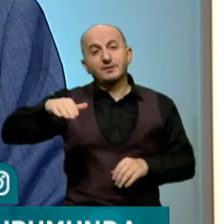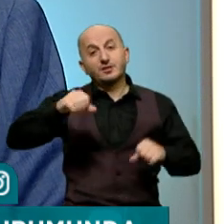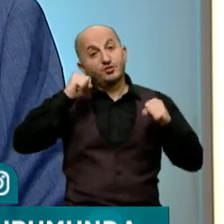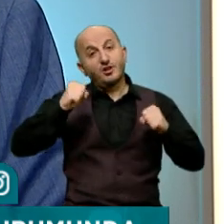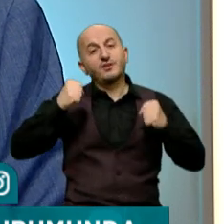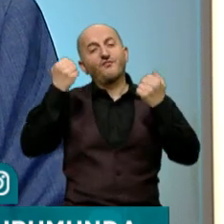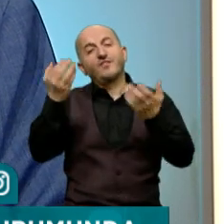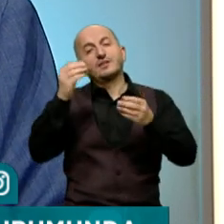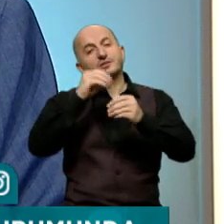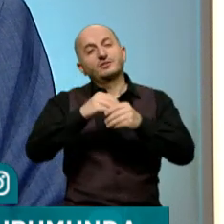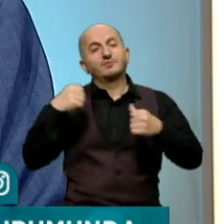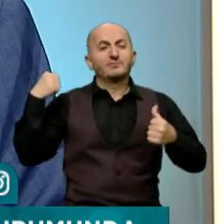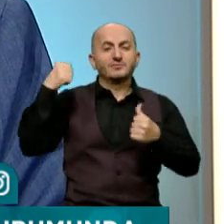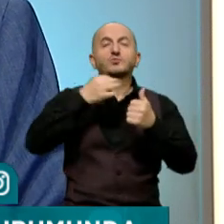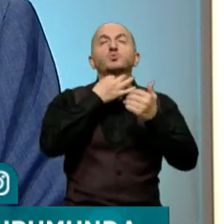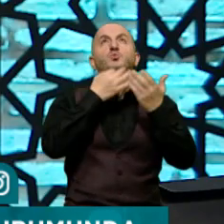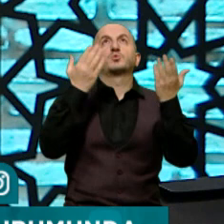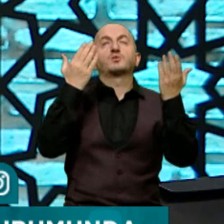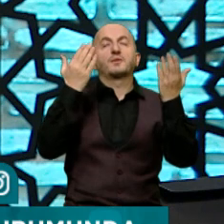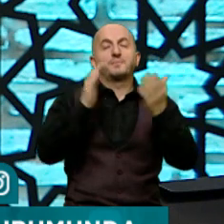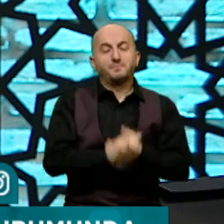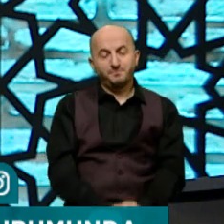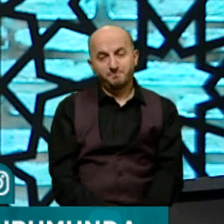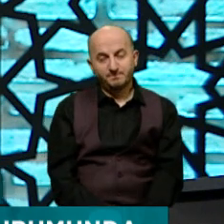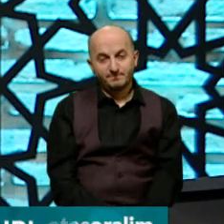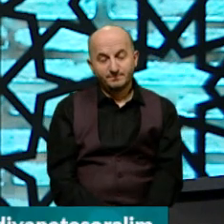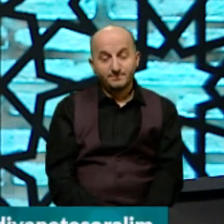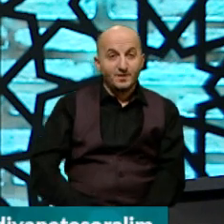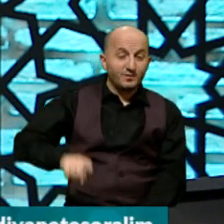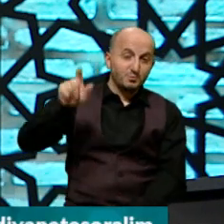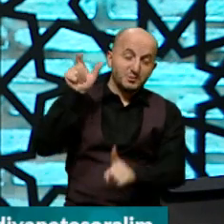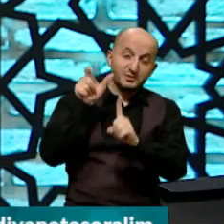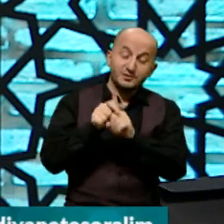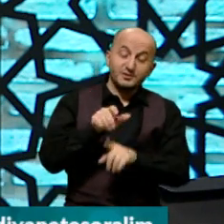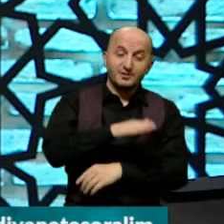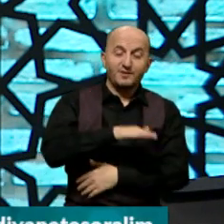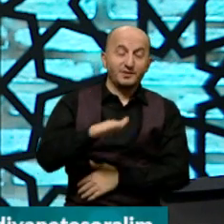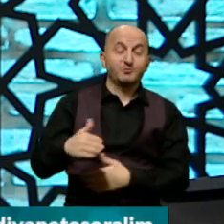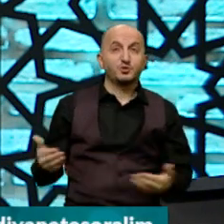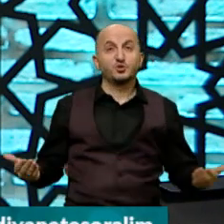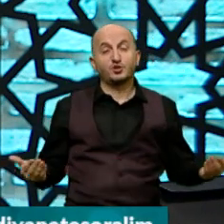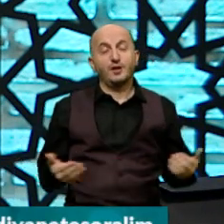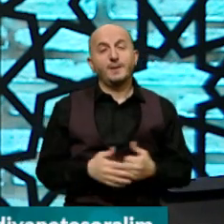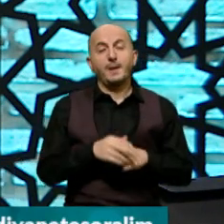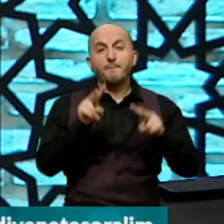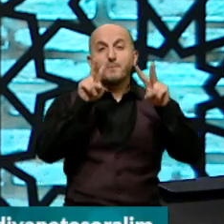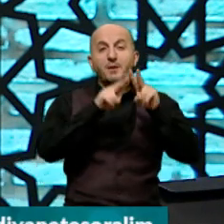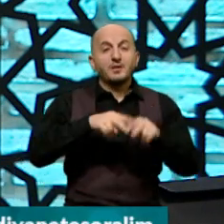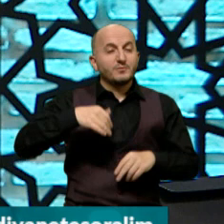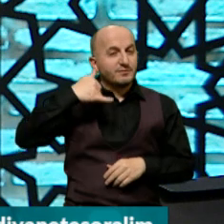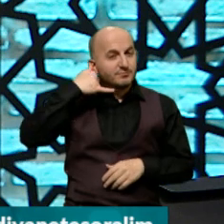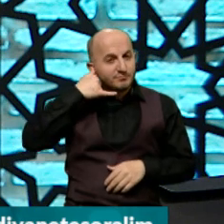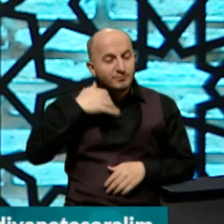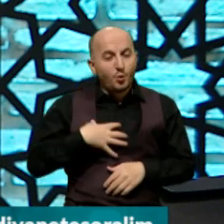verdiği için ayrıca şükredecekler. Aynen öyle. Rabbim esirgesin evlatlarımızı inşallah. Mehmet Bey Konya'dan telefon